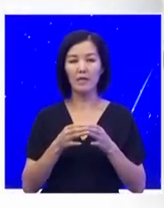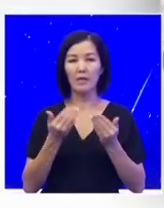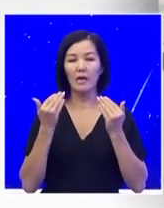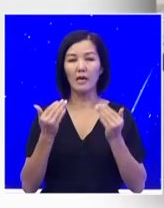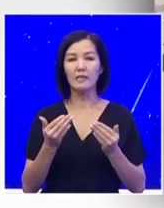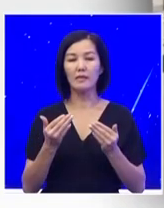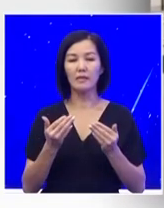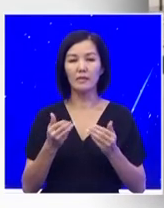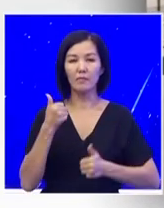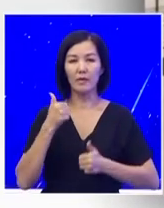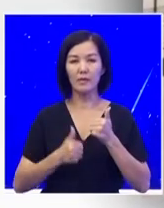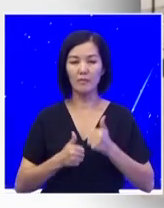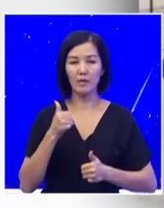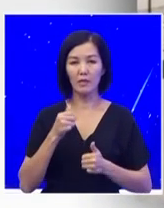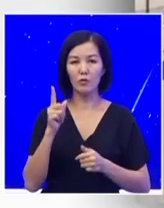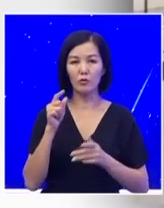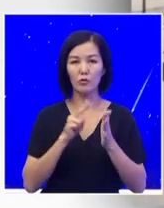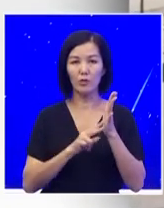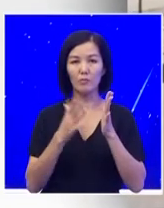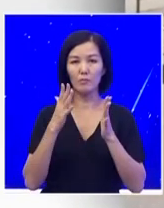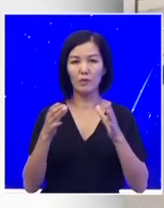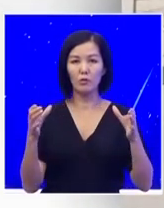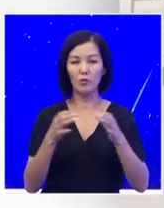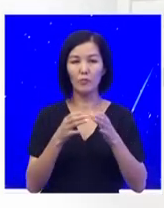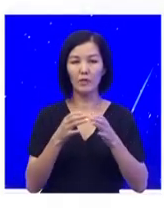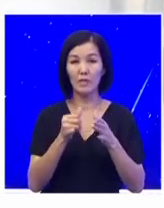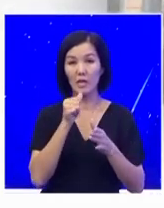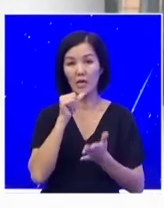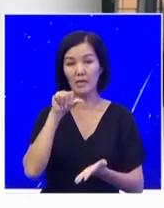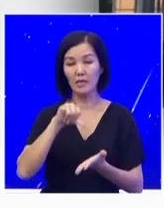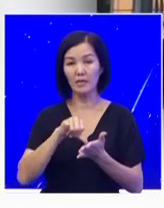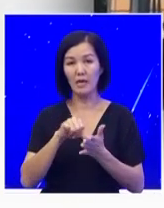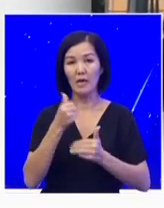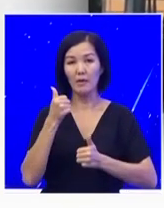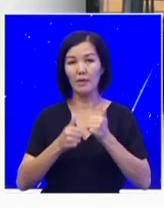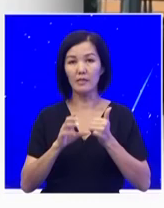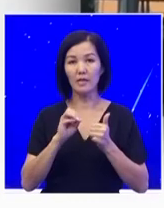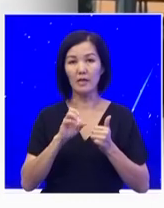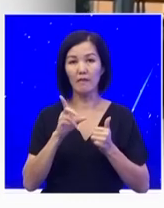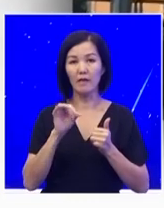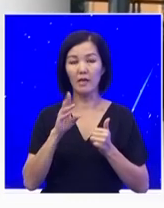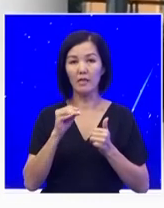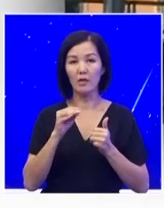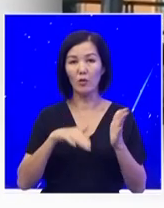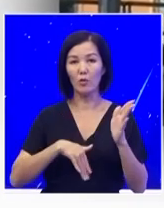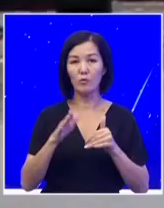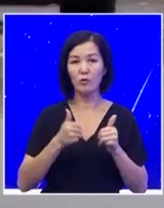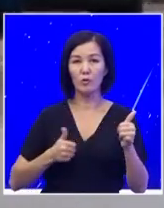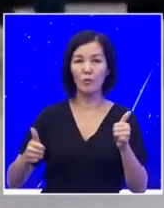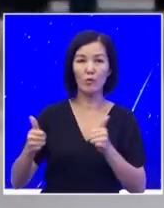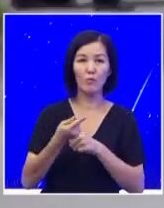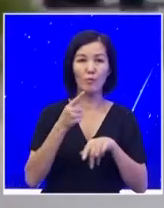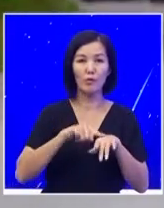күнінде жерлестеріміз 175 шақырымға созылған топтық сында бақ сынады. Осы бәсекеде Евгений Федоров алдына жан салмай мәреге бірінші